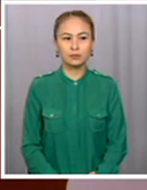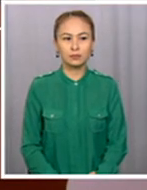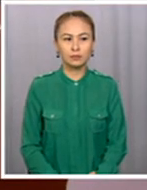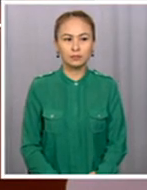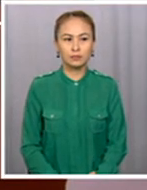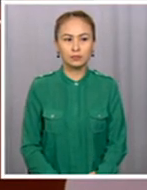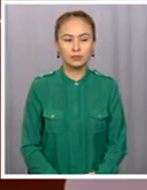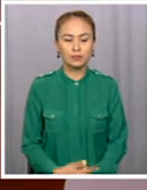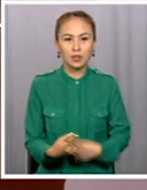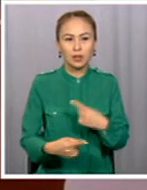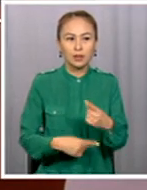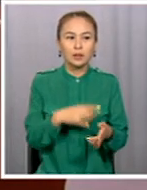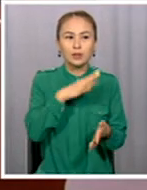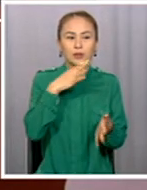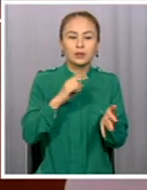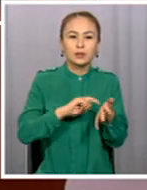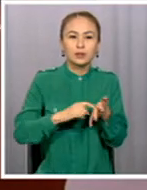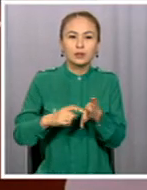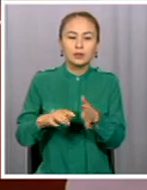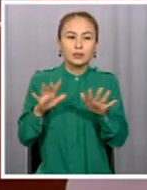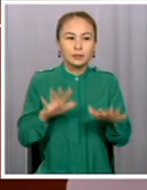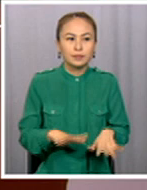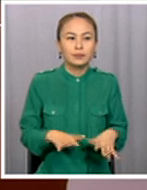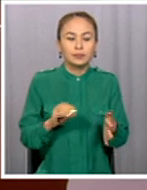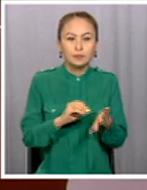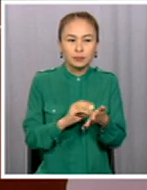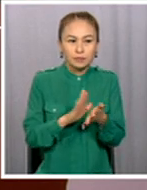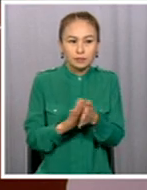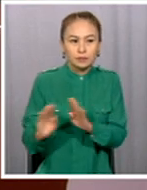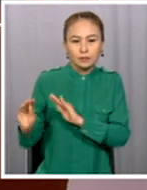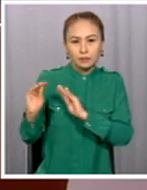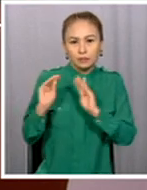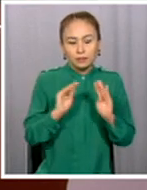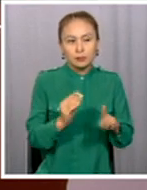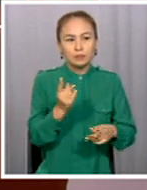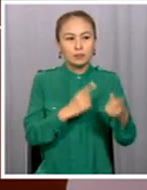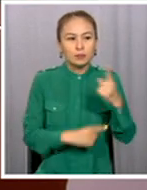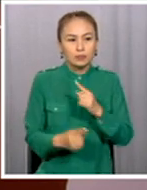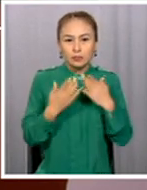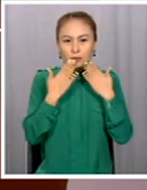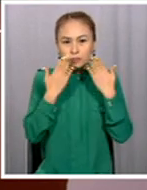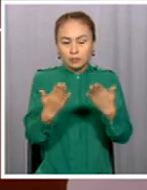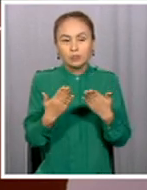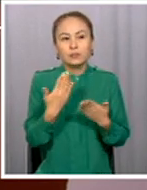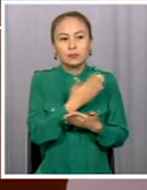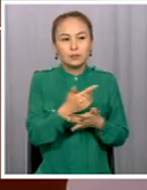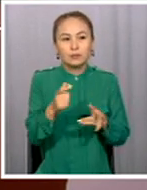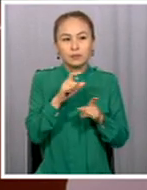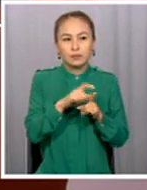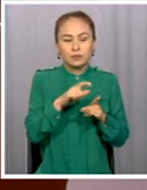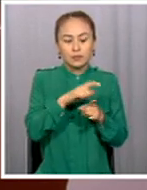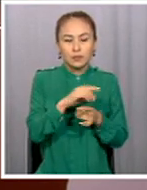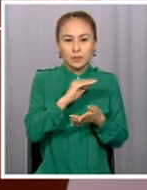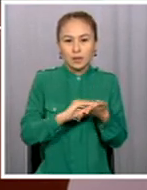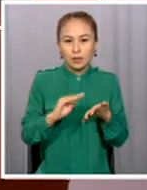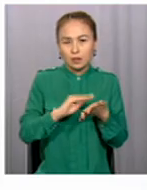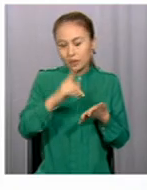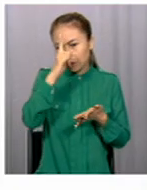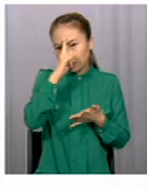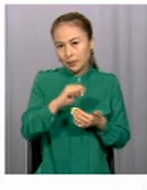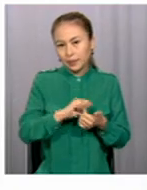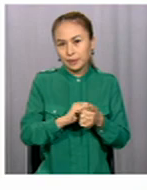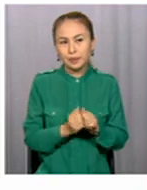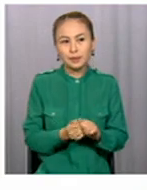Келесі көп нүктенің орнына тиісті әріптерді қойып, сөздерді қайта оқайық. Бұл сөздердің жазылуын естеріңе сақтап